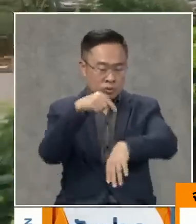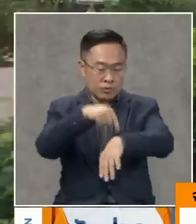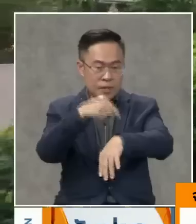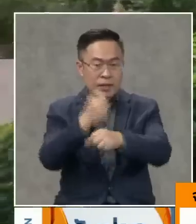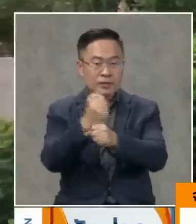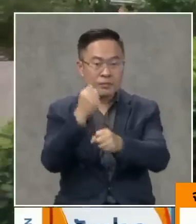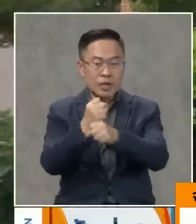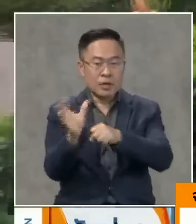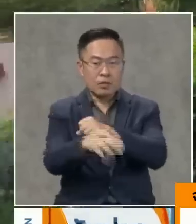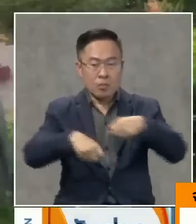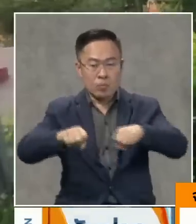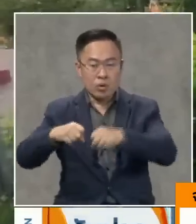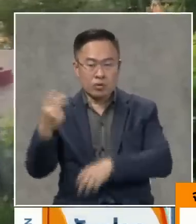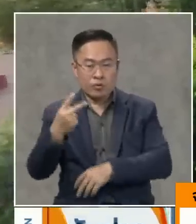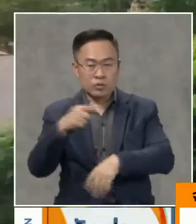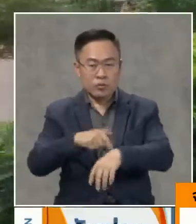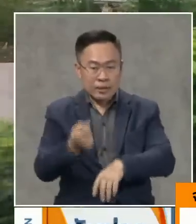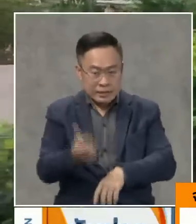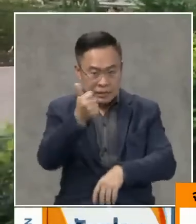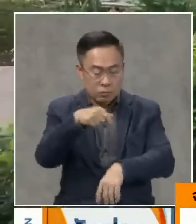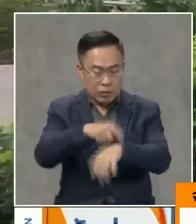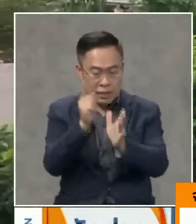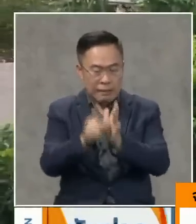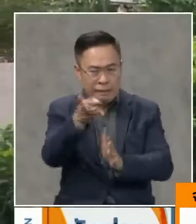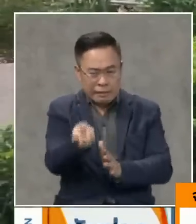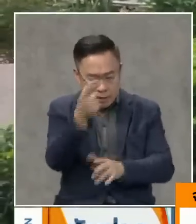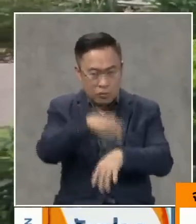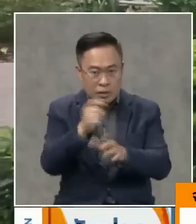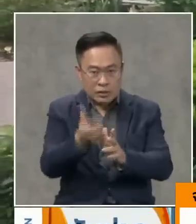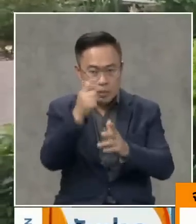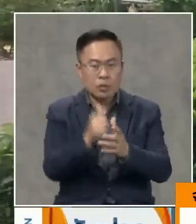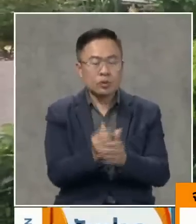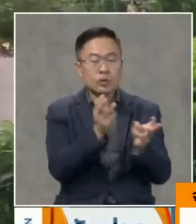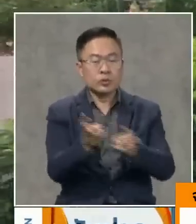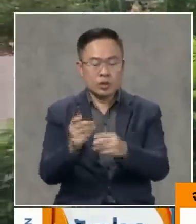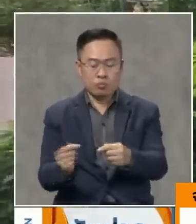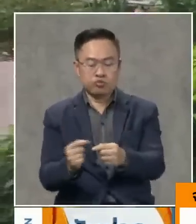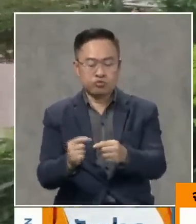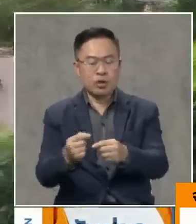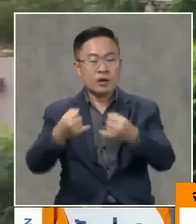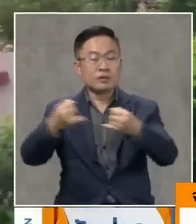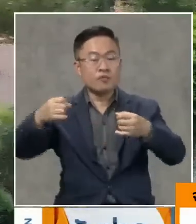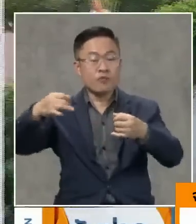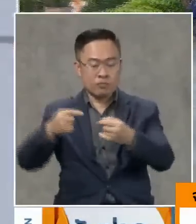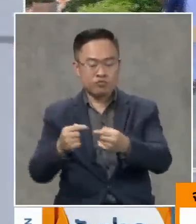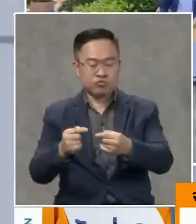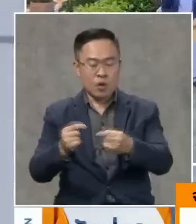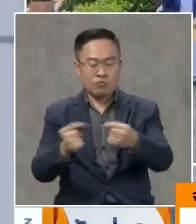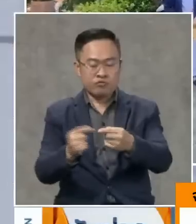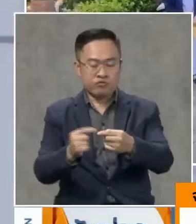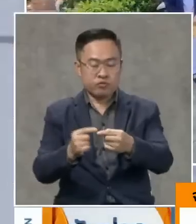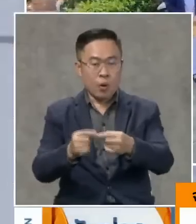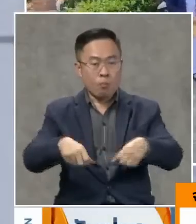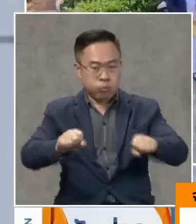ลงมือขโมยรถจักรยานยนต์2คันไม่ถึง5นาทีนะคะโดยใช้วิธีการต่อสายตรงแล้วก็ติดเครื่องจักรยานยนต์ทั้ง2